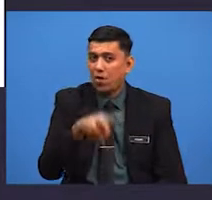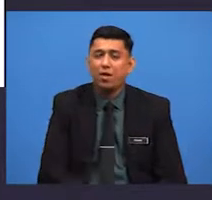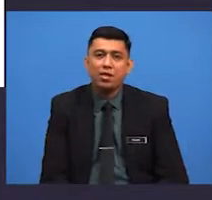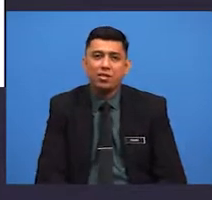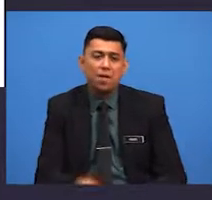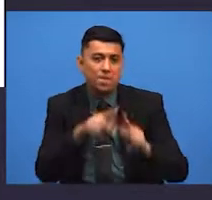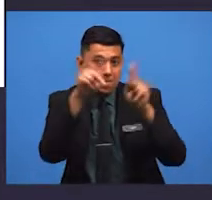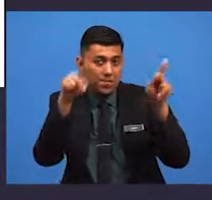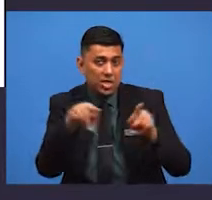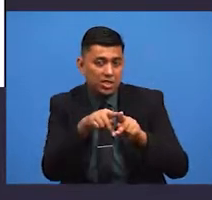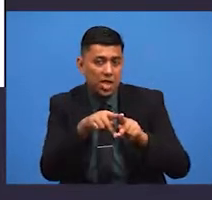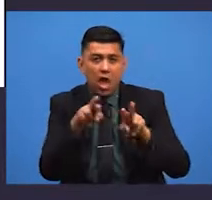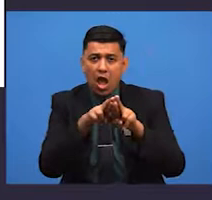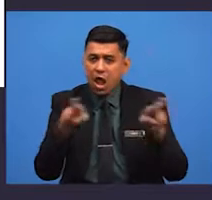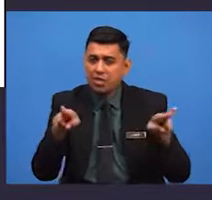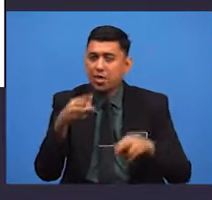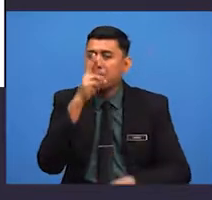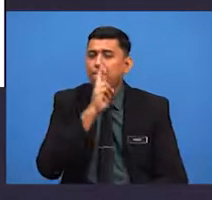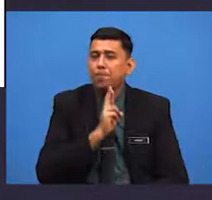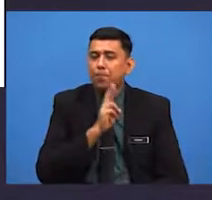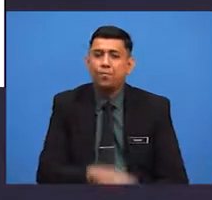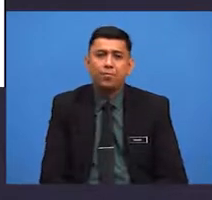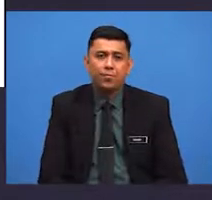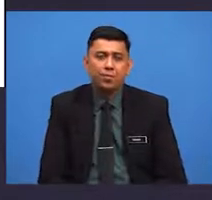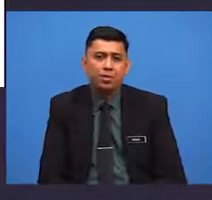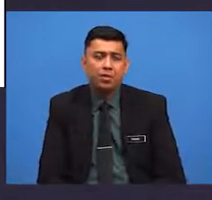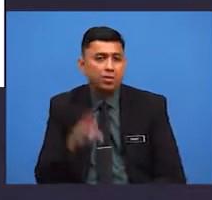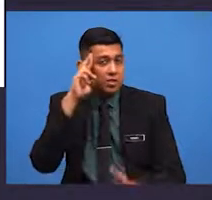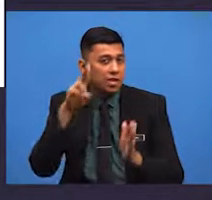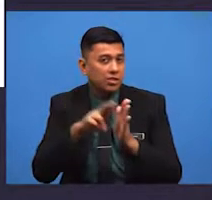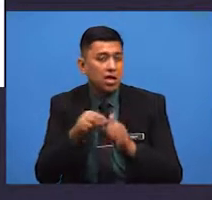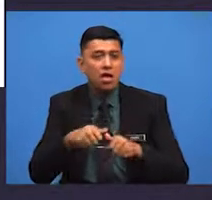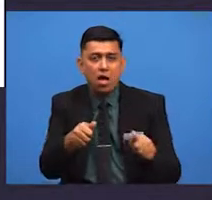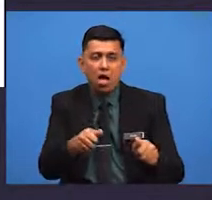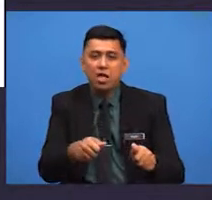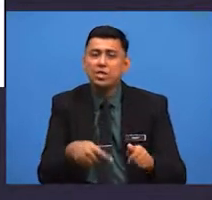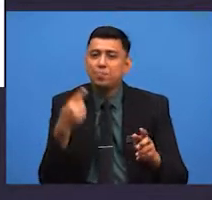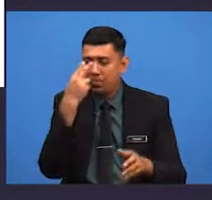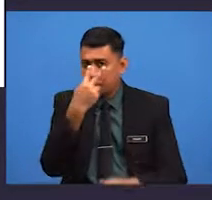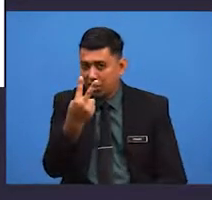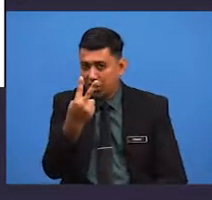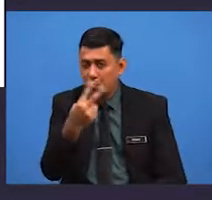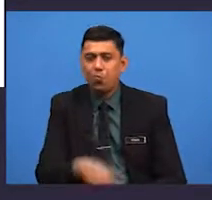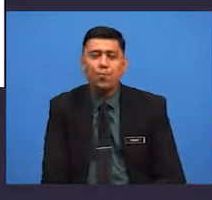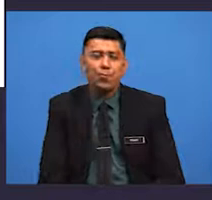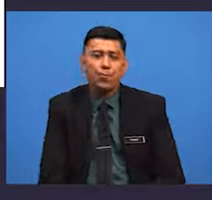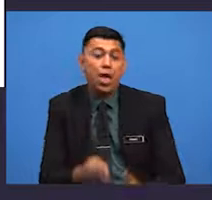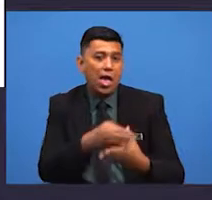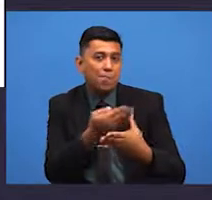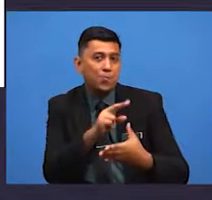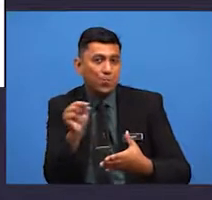petak garisan merah pada sudukot dan carta alir seperti yang dipaparkan. Bahagian